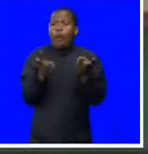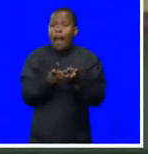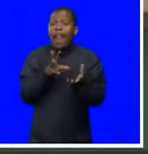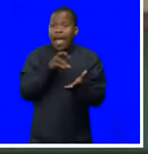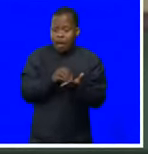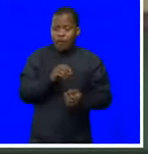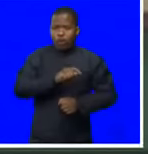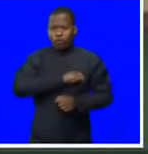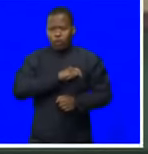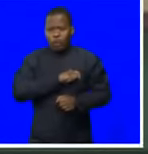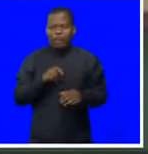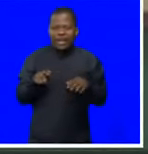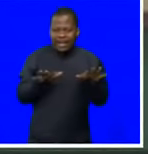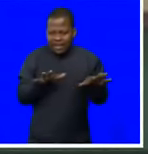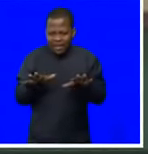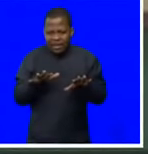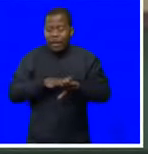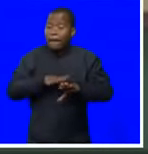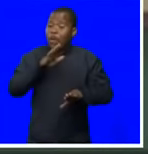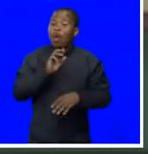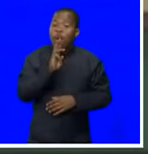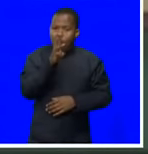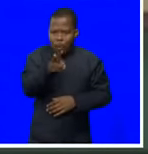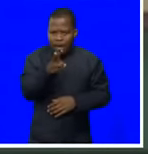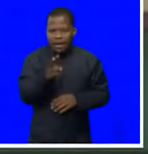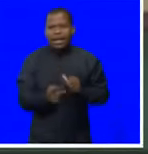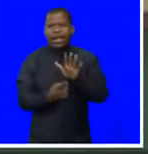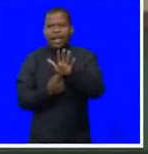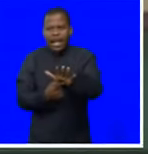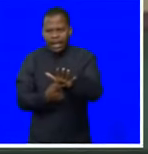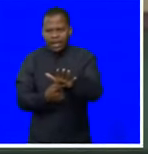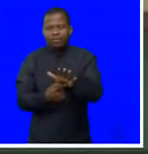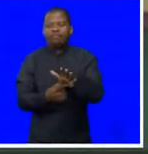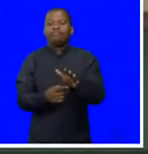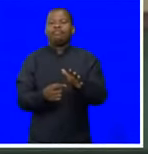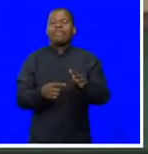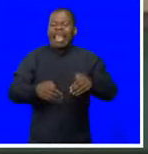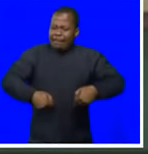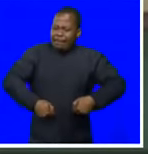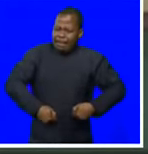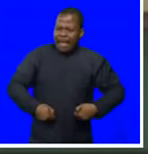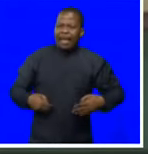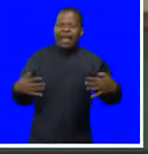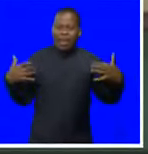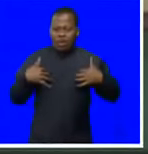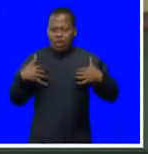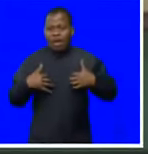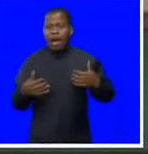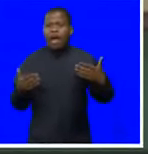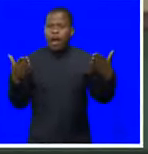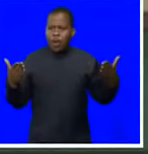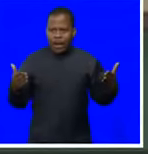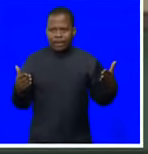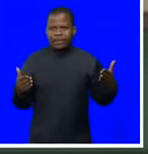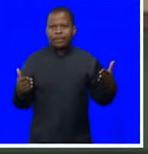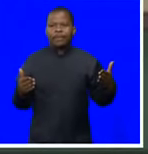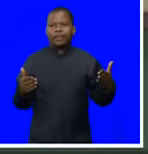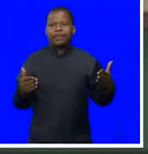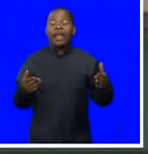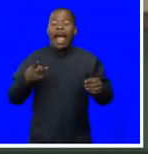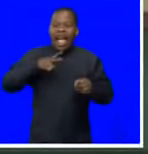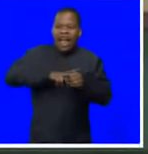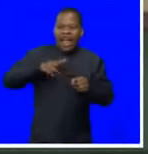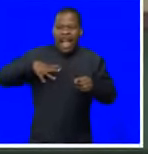lesilukhuni evene ikakhulu kubangela indlala indlala netindvo